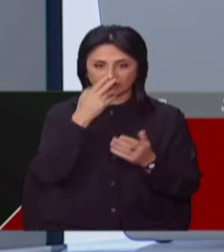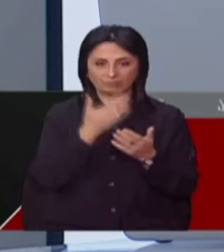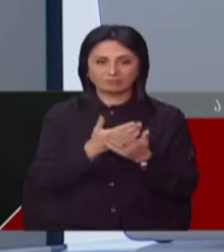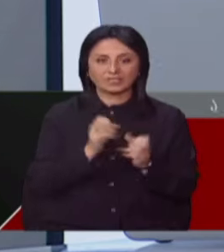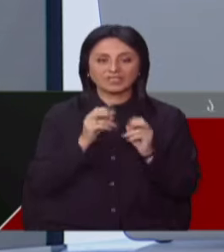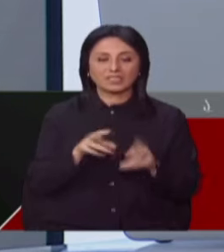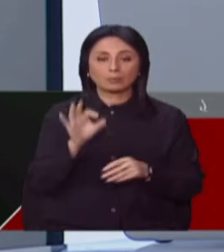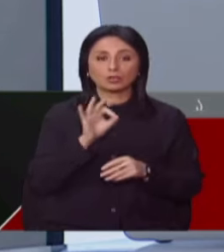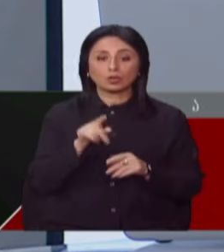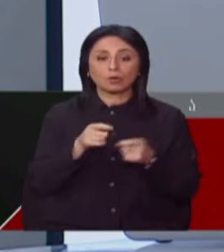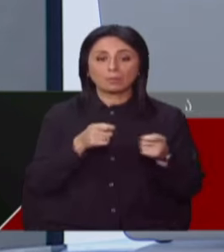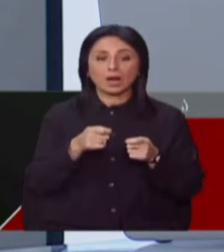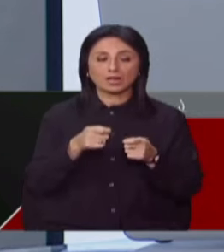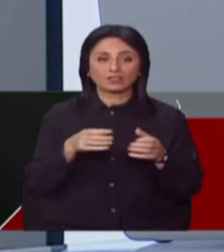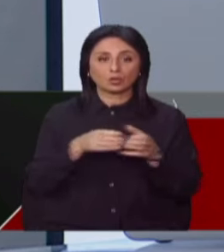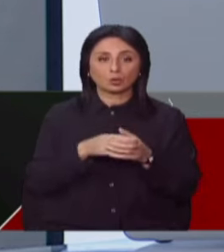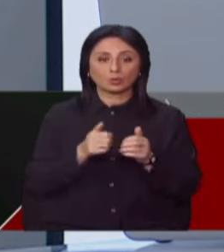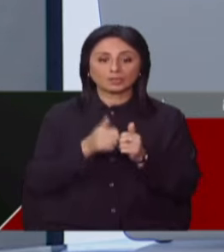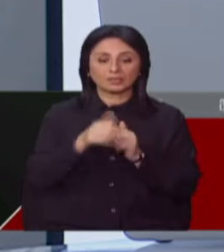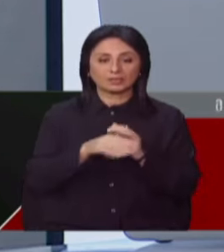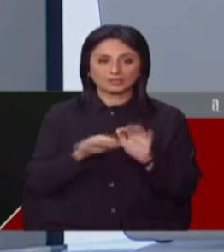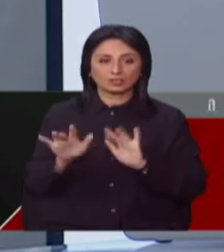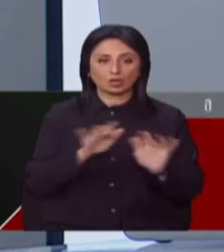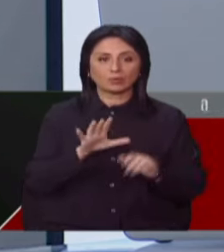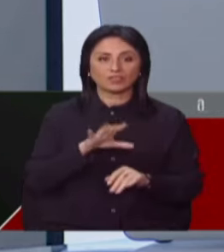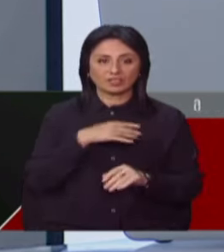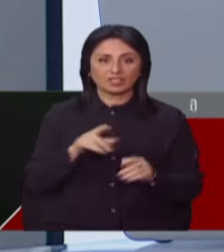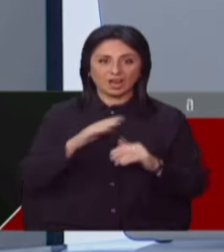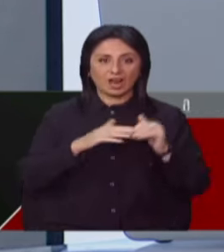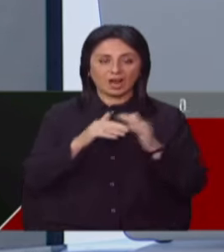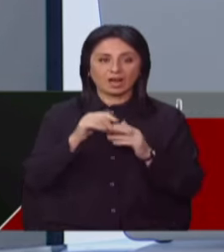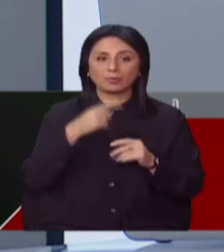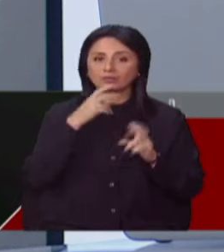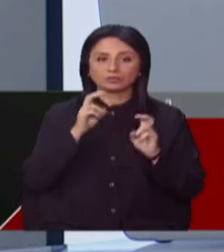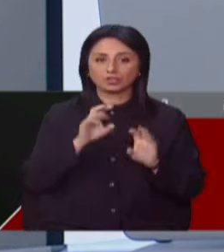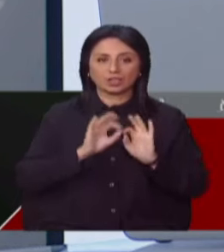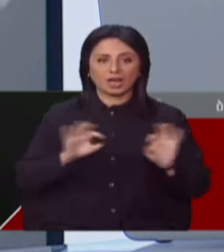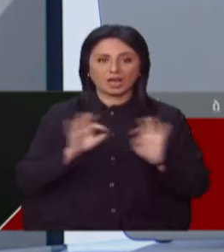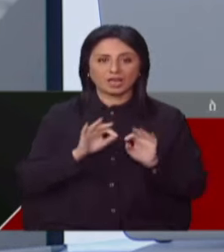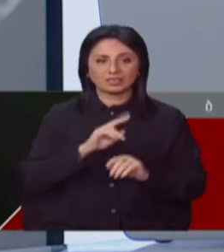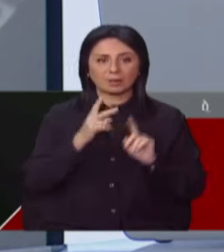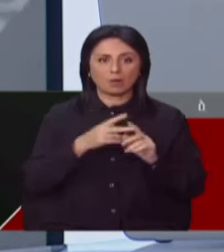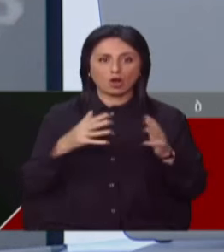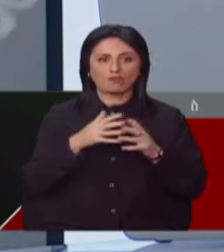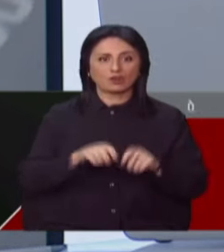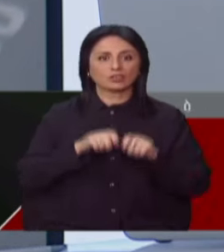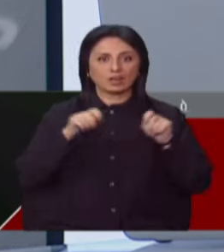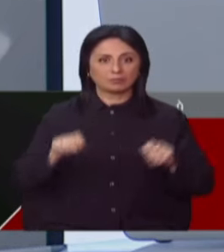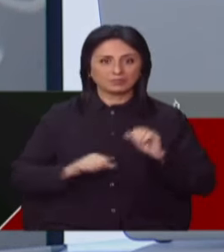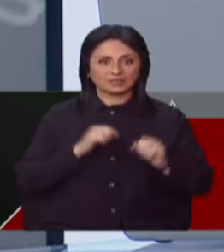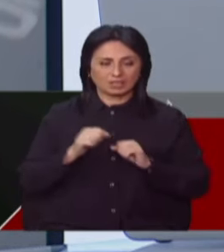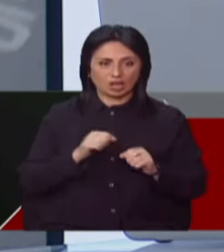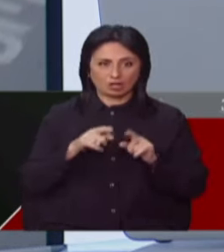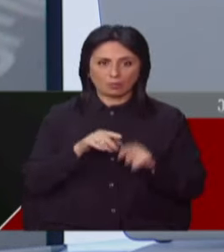იმ საფრთხეზეც, რაზეც მმართველი გუნდის წინა საარჩევნო კამპანია იყო აგებული. იგულისხმება განცხადებები მეორე ფრონტის გახსნის